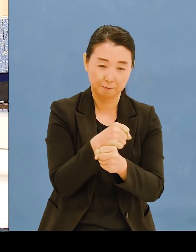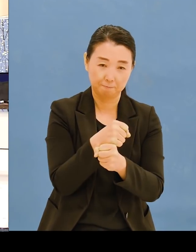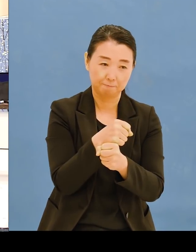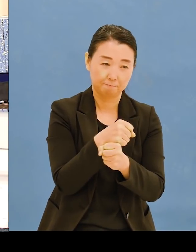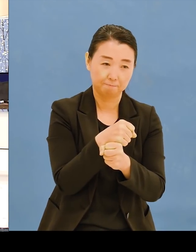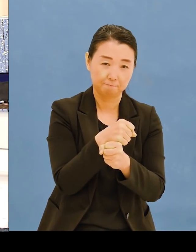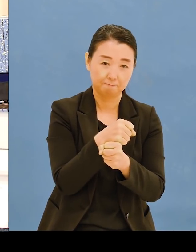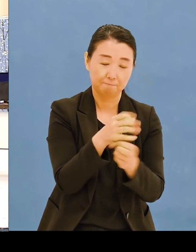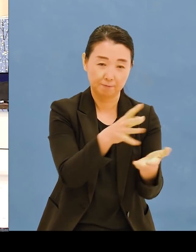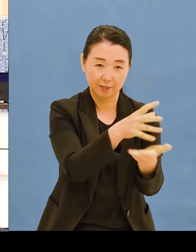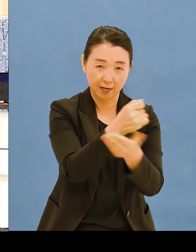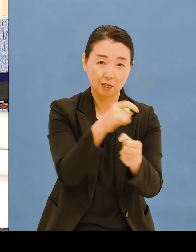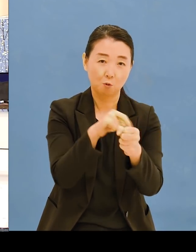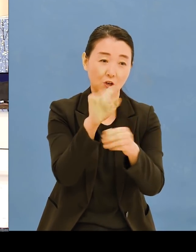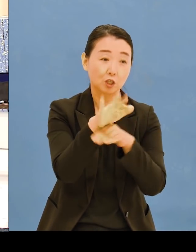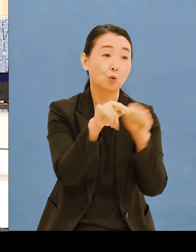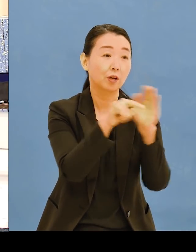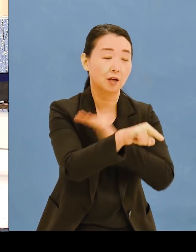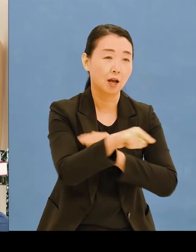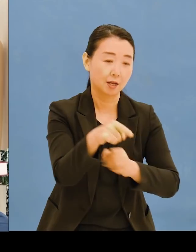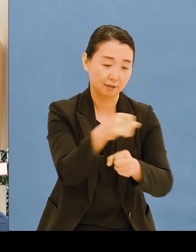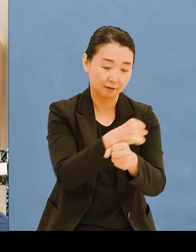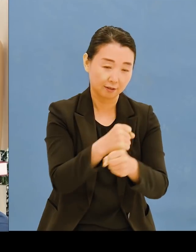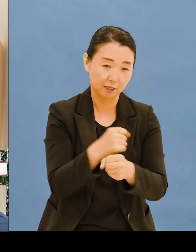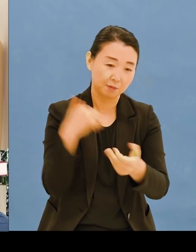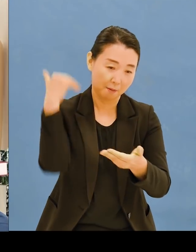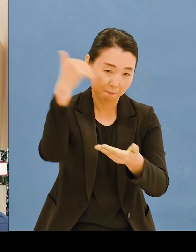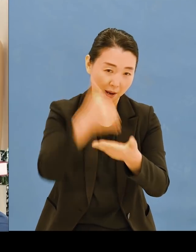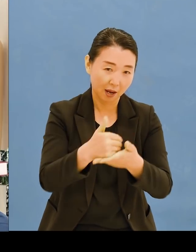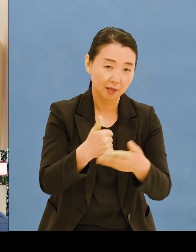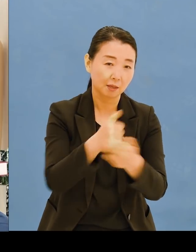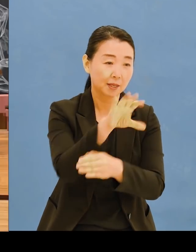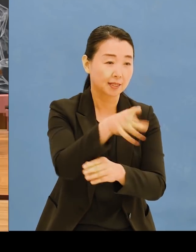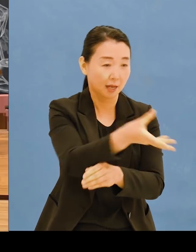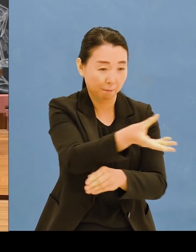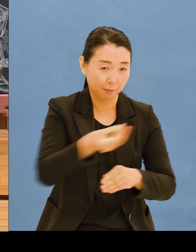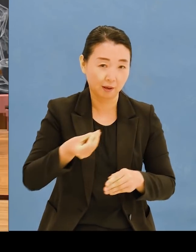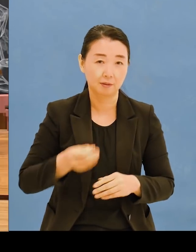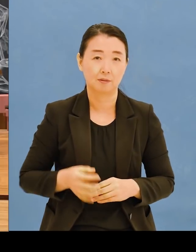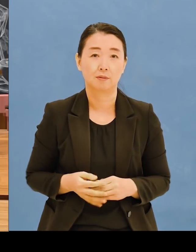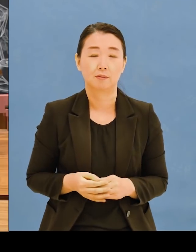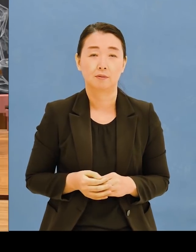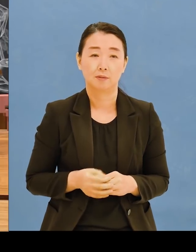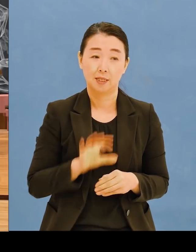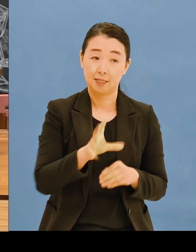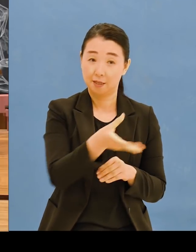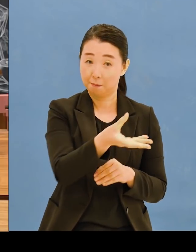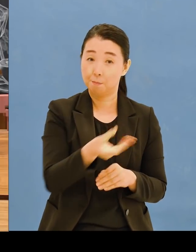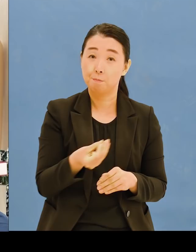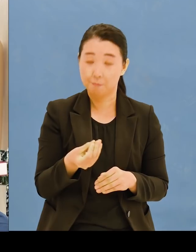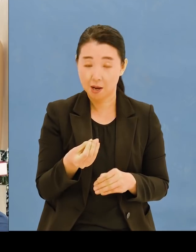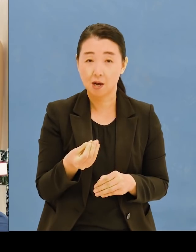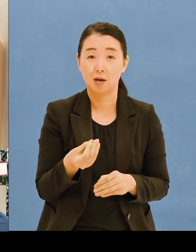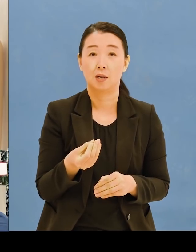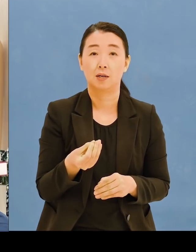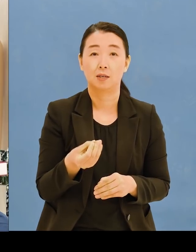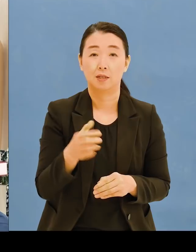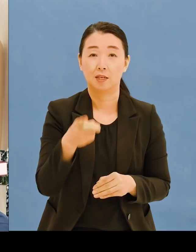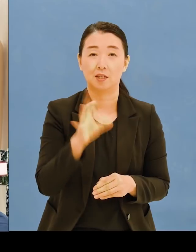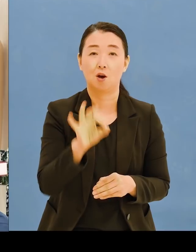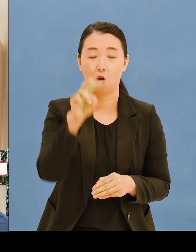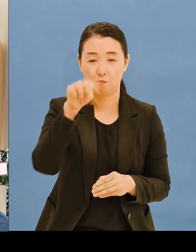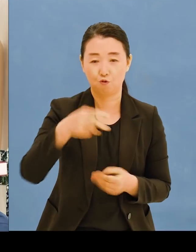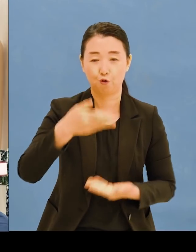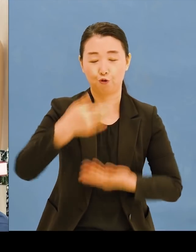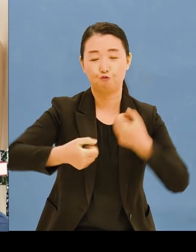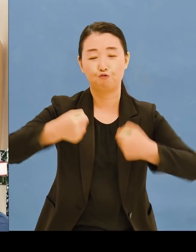이제 시골에 내려갔는데 짐이 너무 많아가지고 아버지께 잠깐 차를 이제 빌렸어요. 네. 차를 빌리고 이제 경부 고속도로를